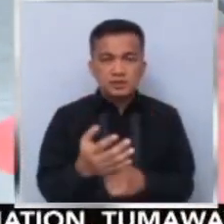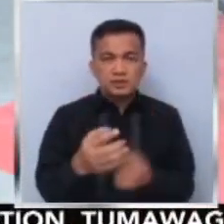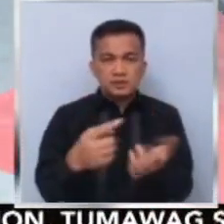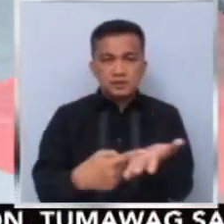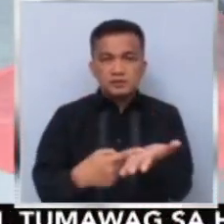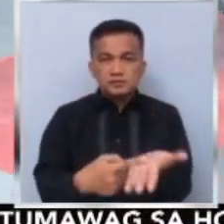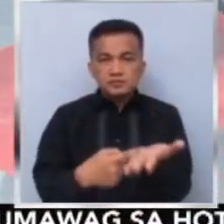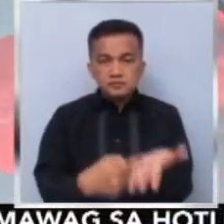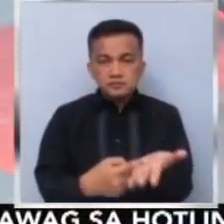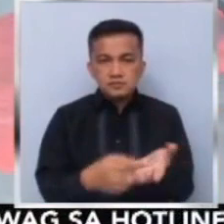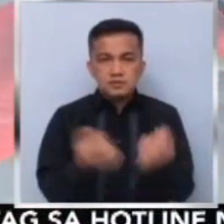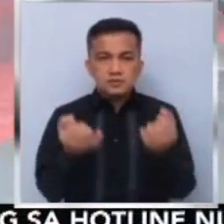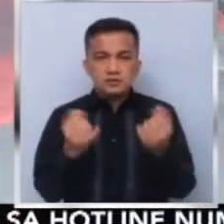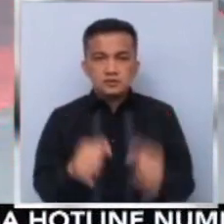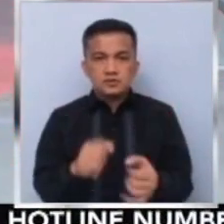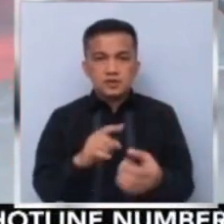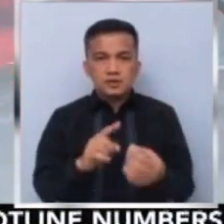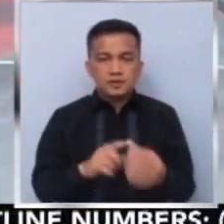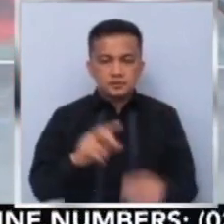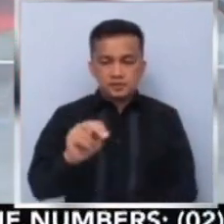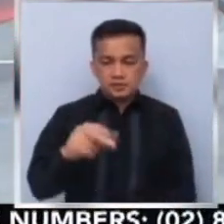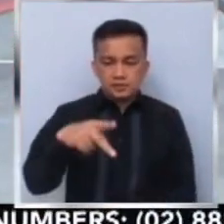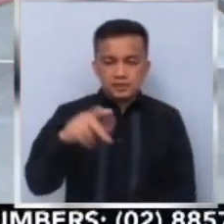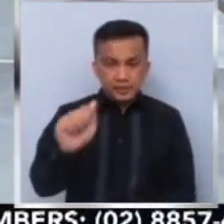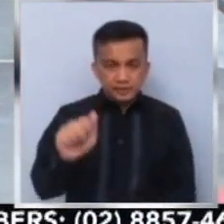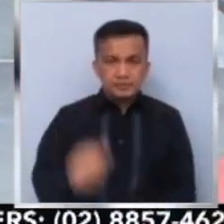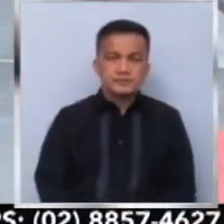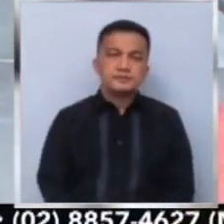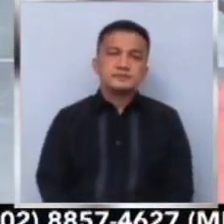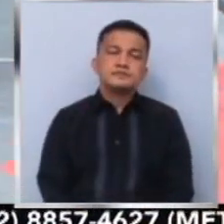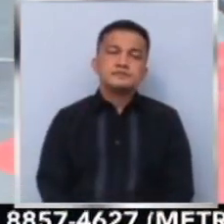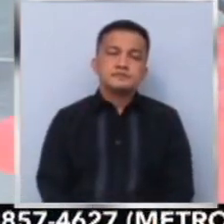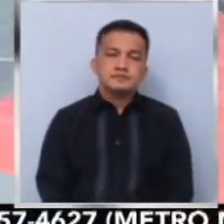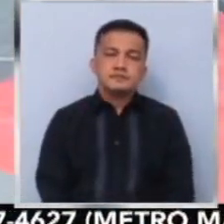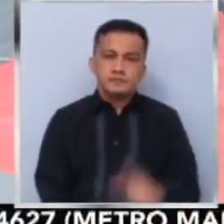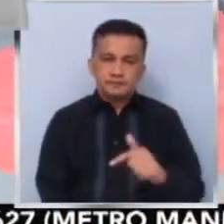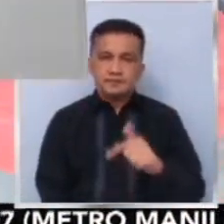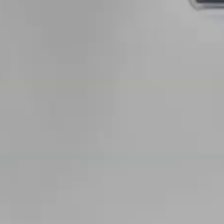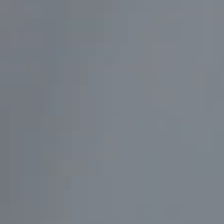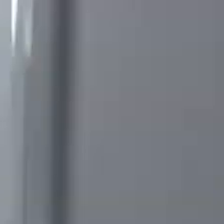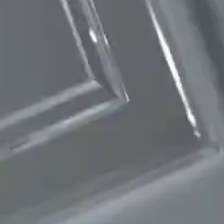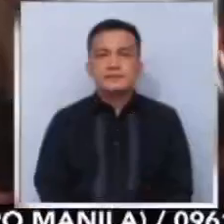isyu tungkol sa New People's Army o NPA. Nakatutok si Rafi Tima.